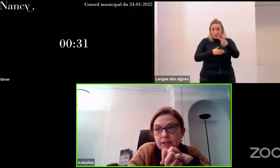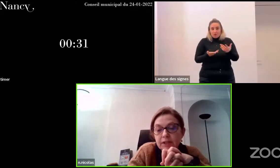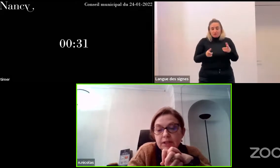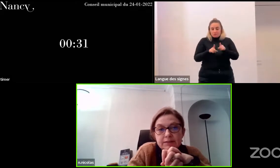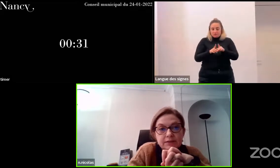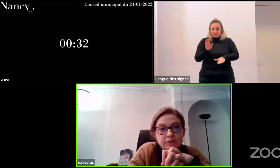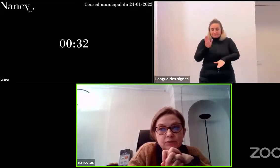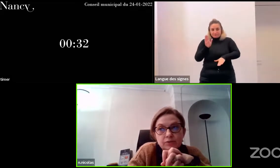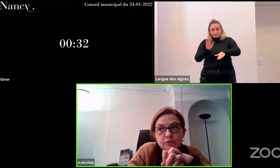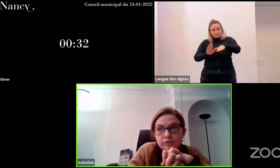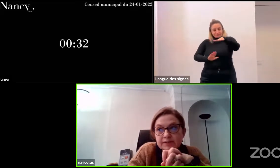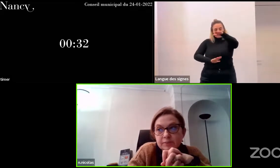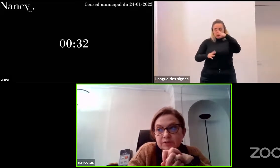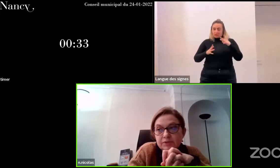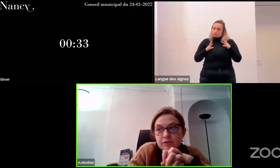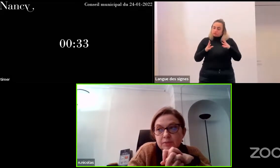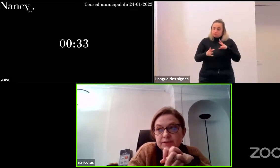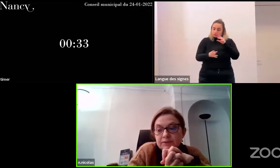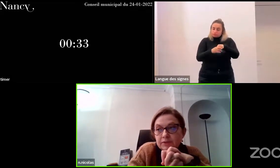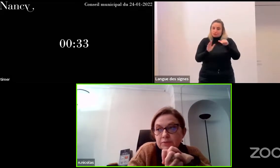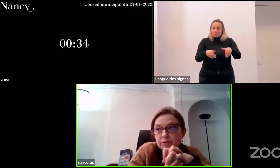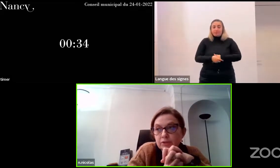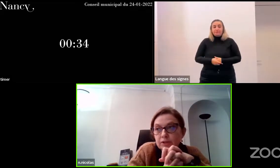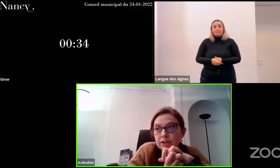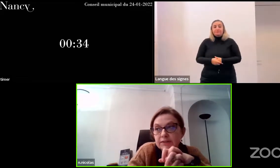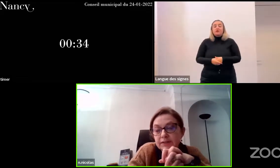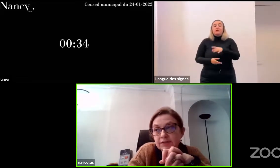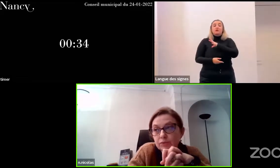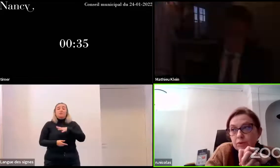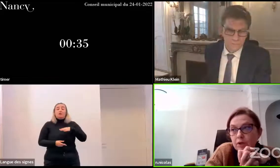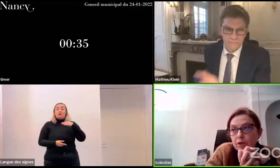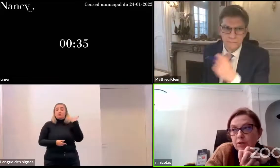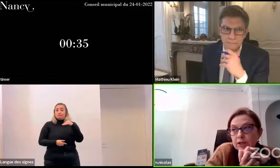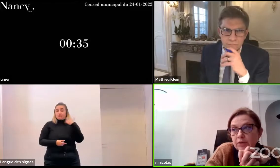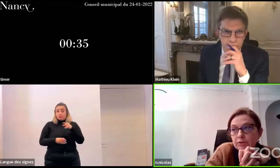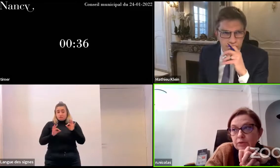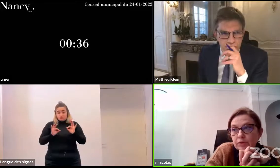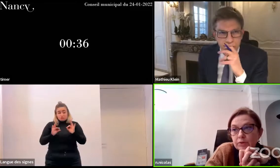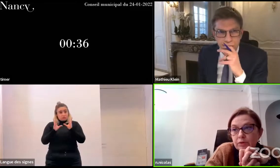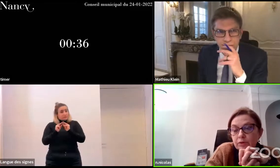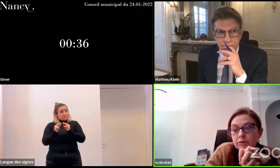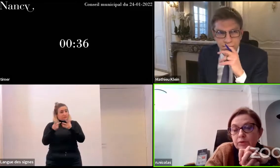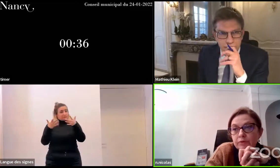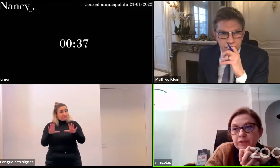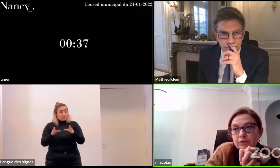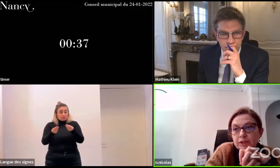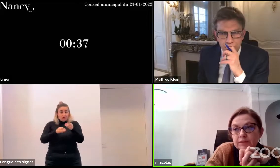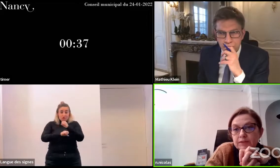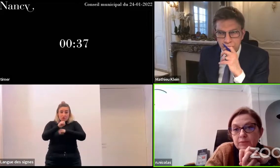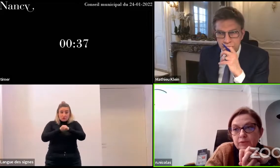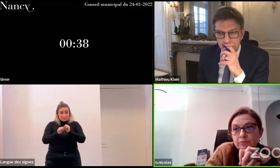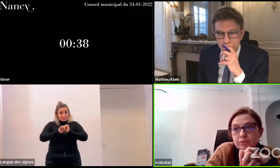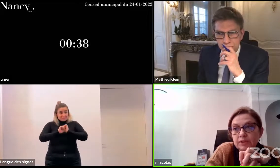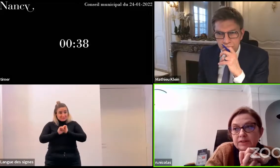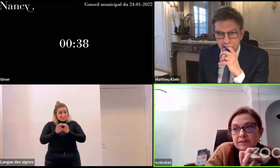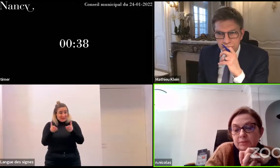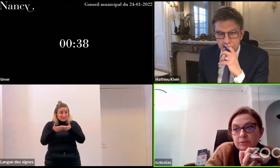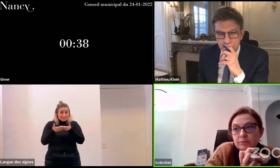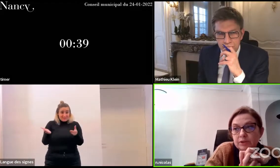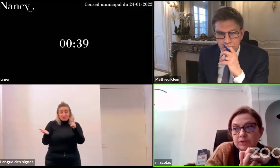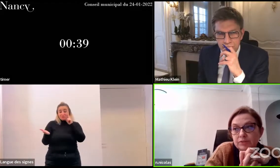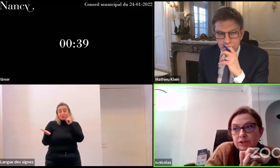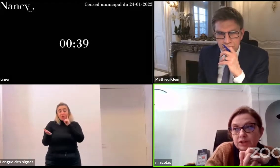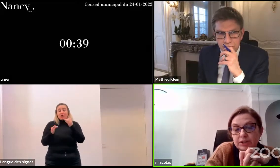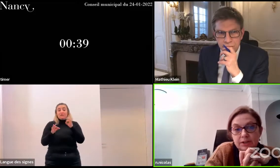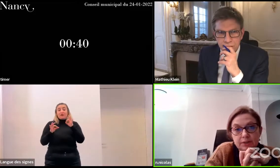vie. Cette évolution va simplifier, comme l'a dit Véronique Billot, l'organisation en rendant l'offre éducative plus